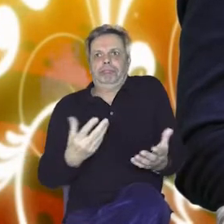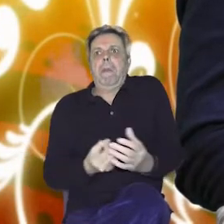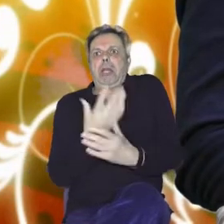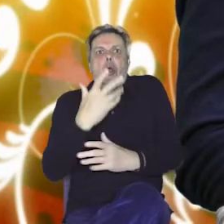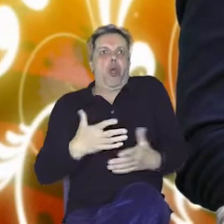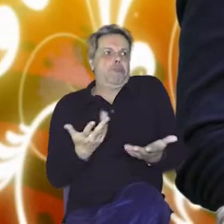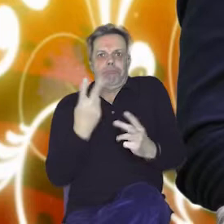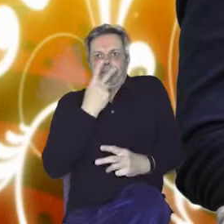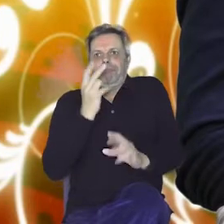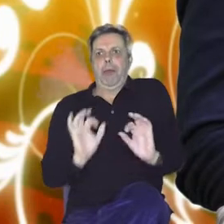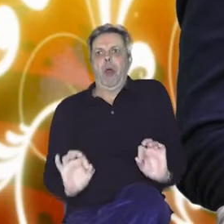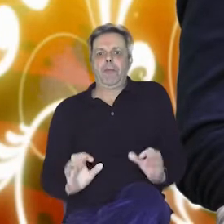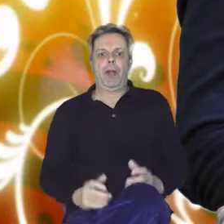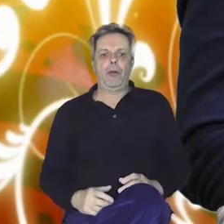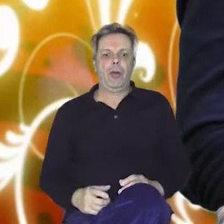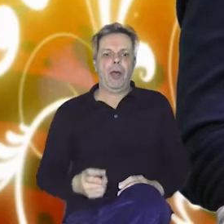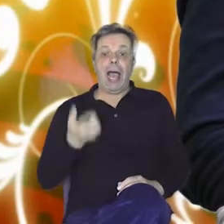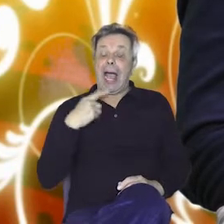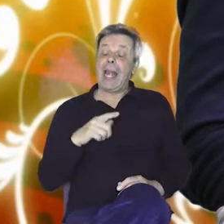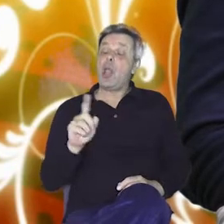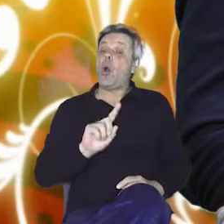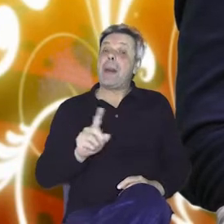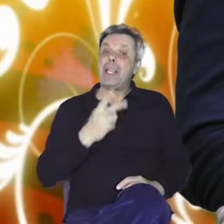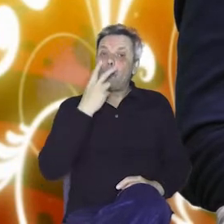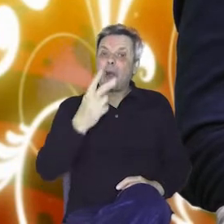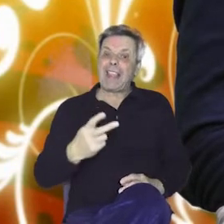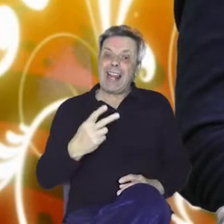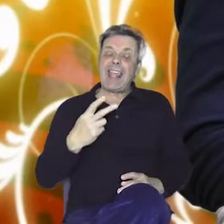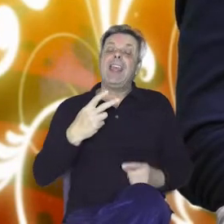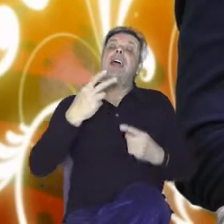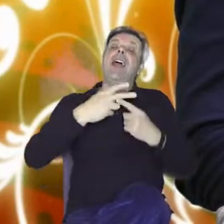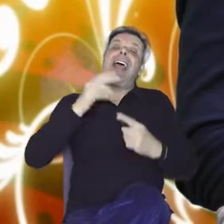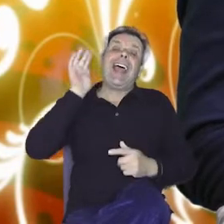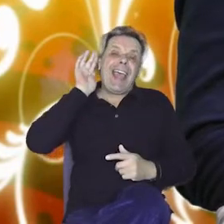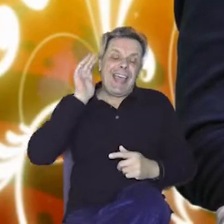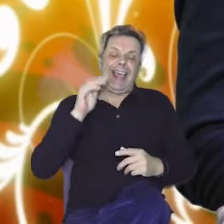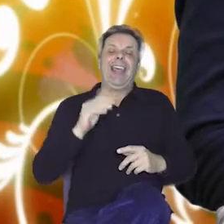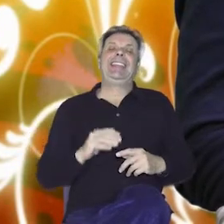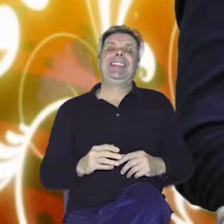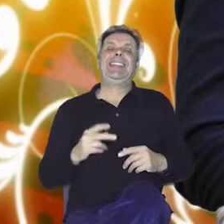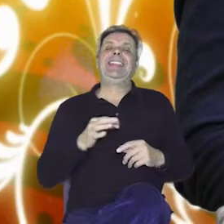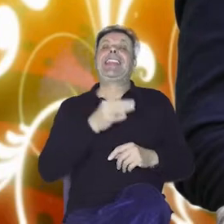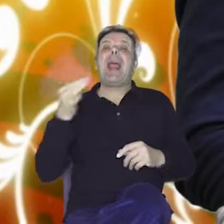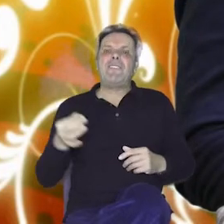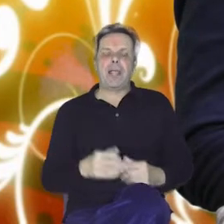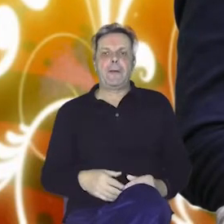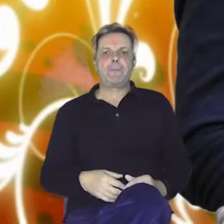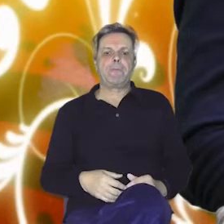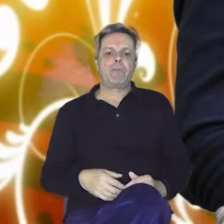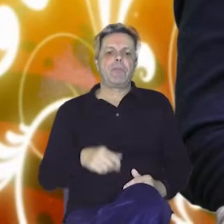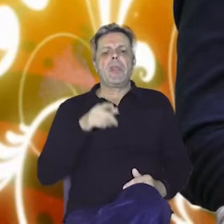ali nestali su sa gledanja obvezatnog dnevnika i sad koje su sankcije i tako dalje, to je glavni lik jako